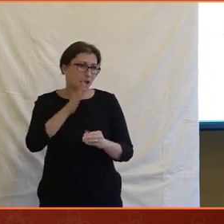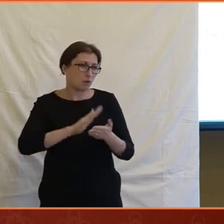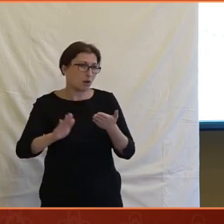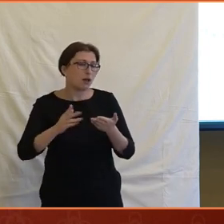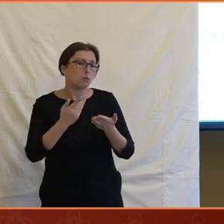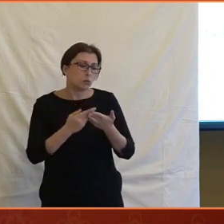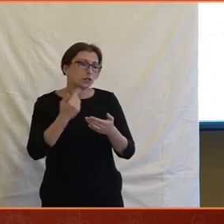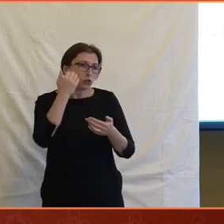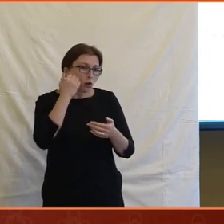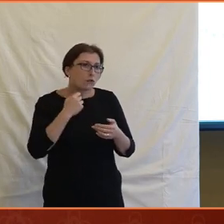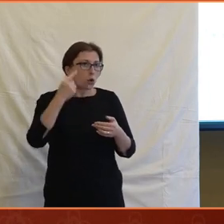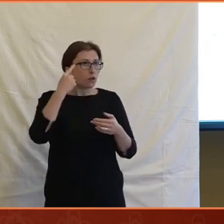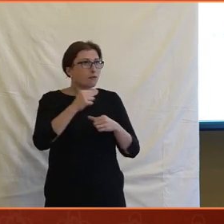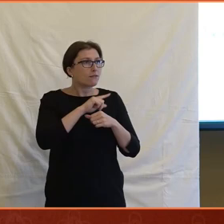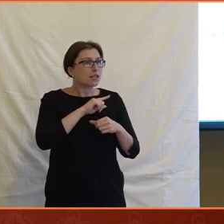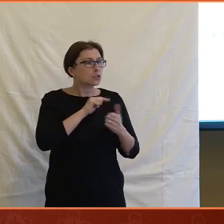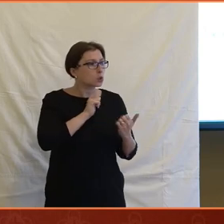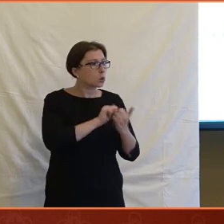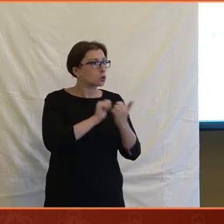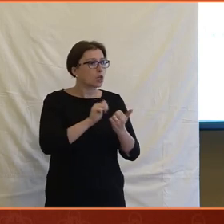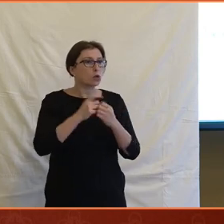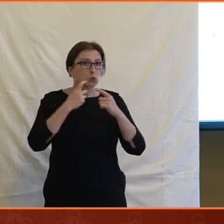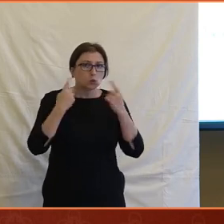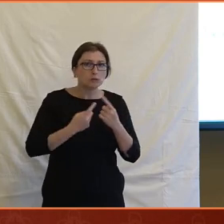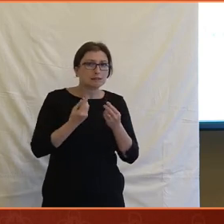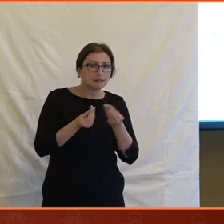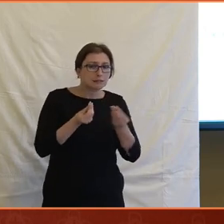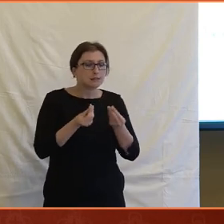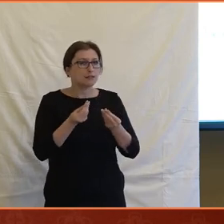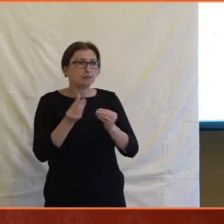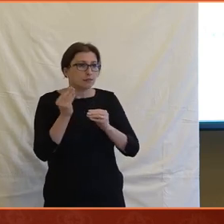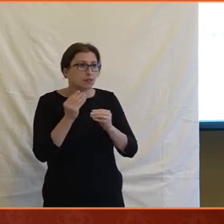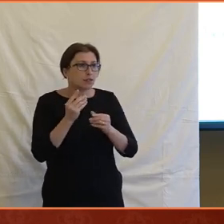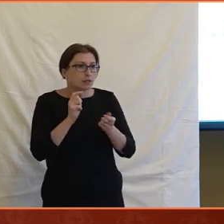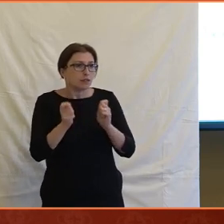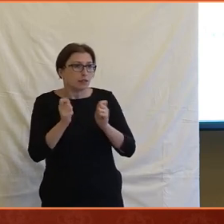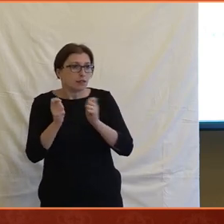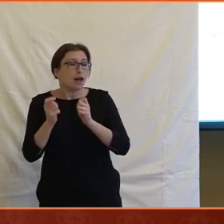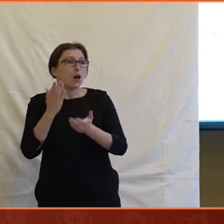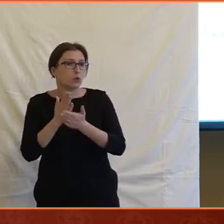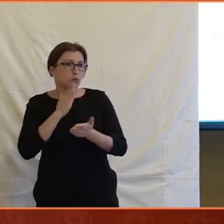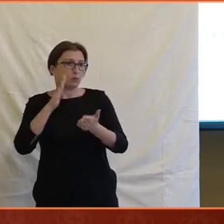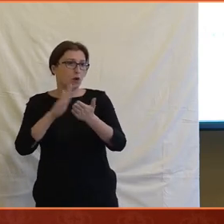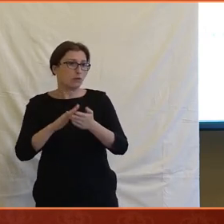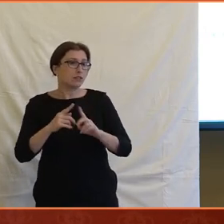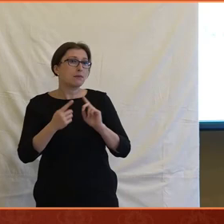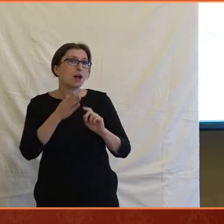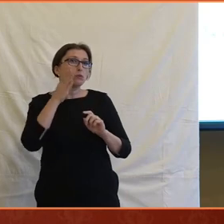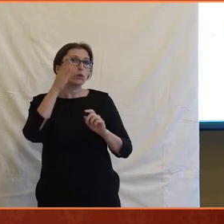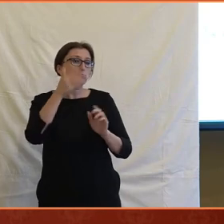věci, které si jako lidi musí osahat a musí jít ruku v ruce s nějakou elementární potřebou anebo vizí té potřeby